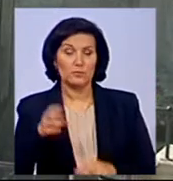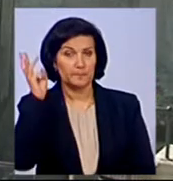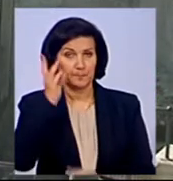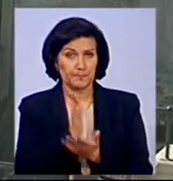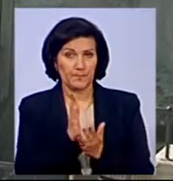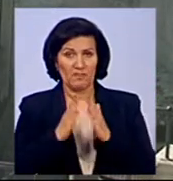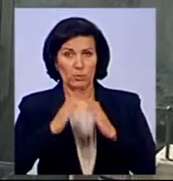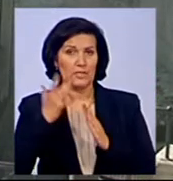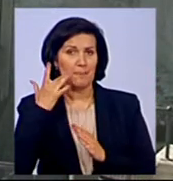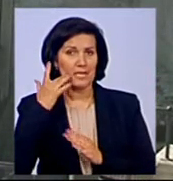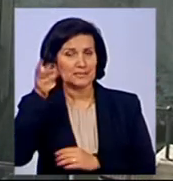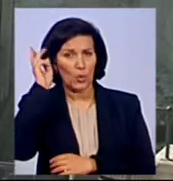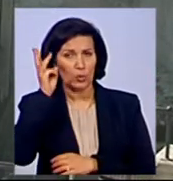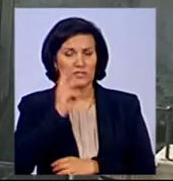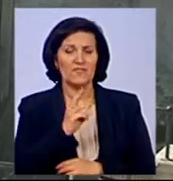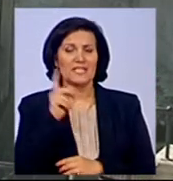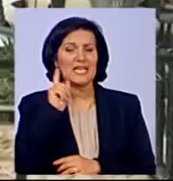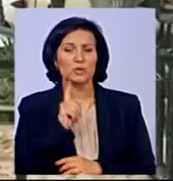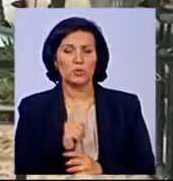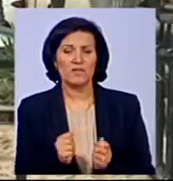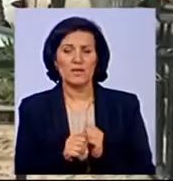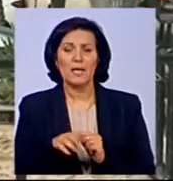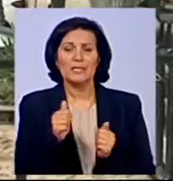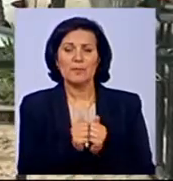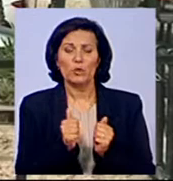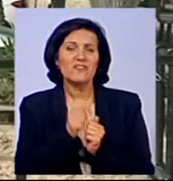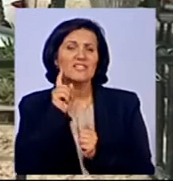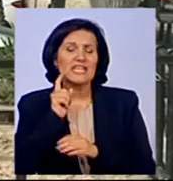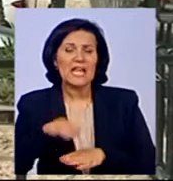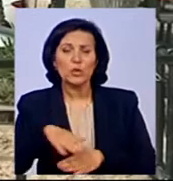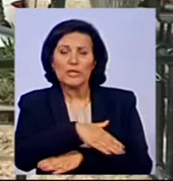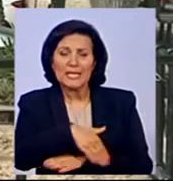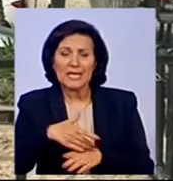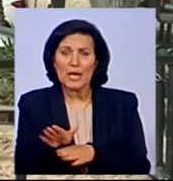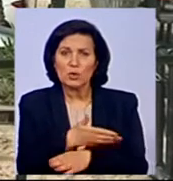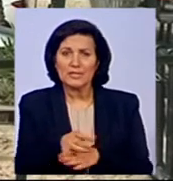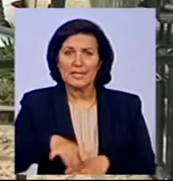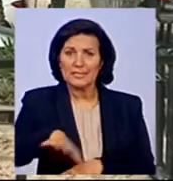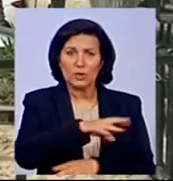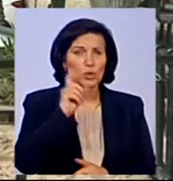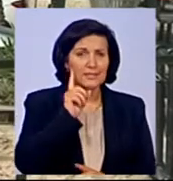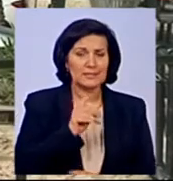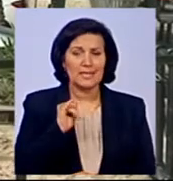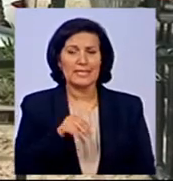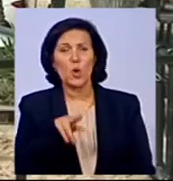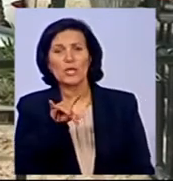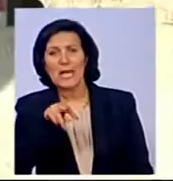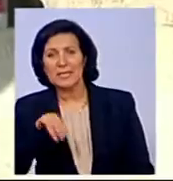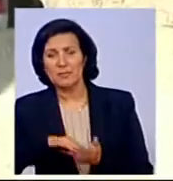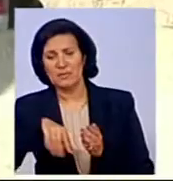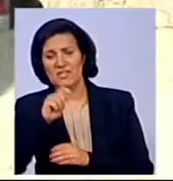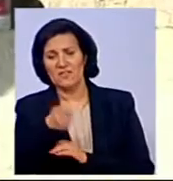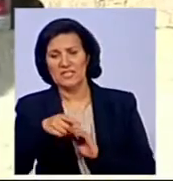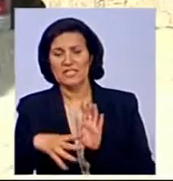розташоване в будівлі американського консульства в Єрусалимі в районі Арнона, неподалік від зеленої лінії, що розділяє територію Ізраїлю і Йорданії після війни